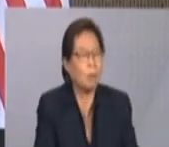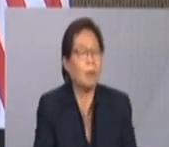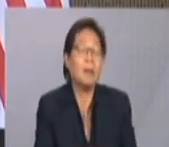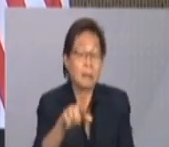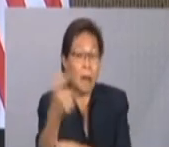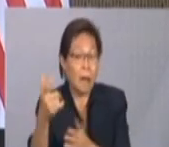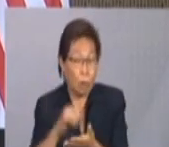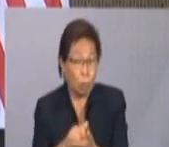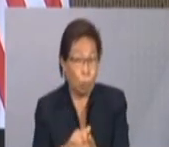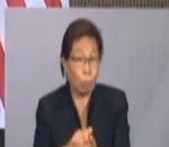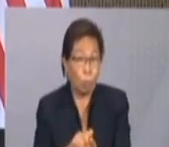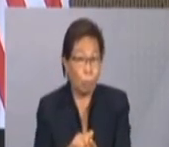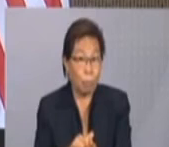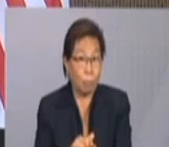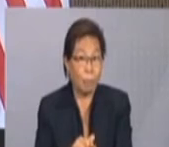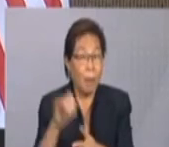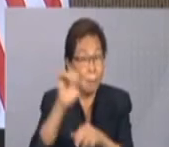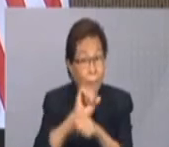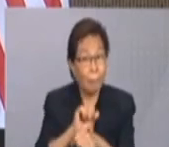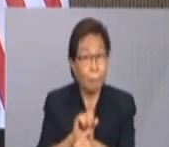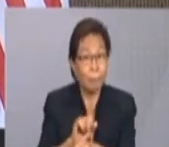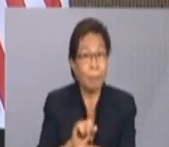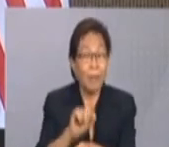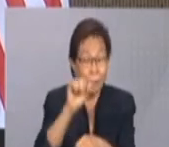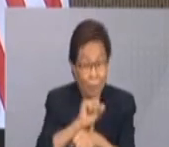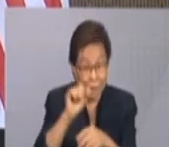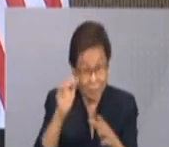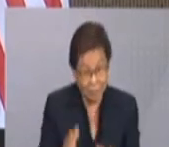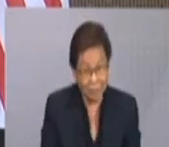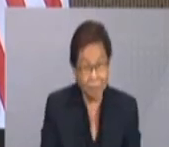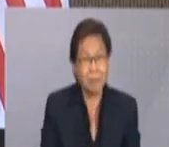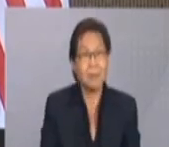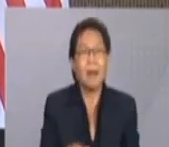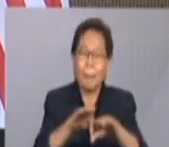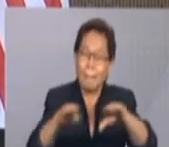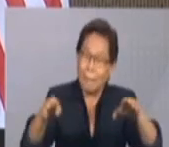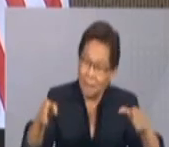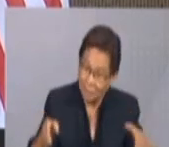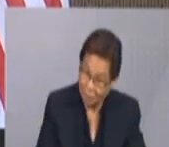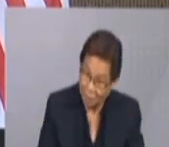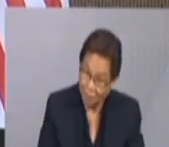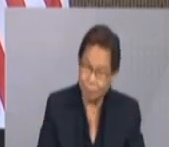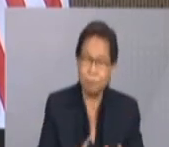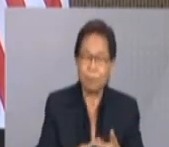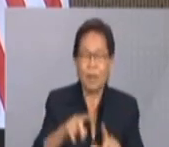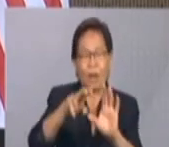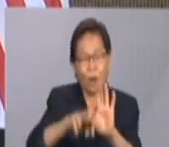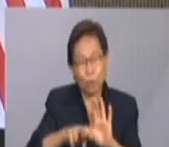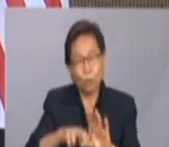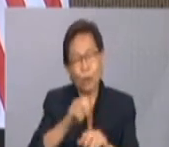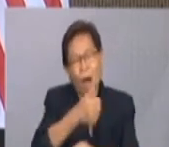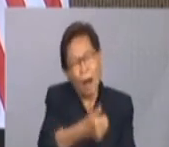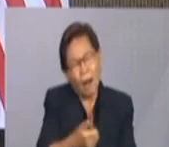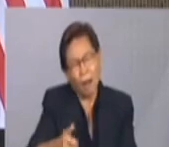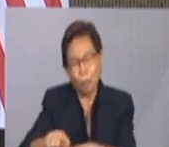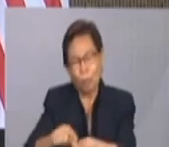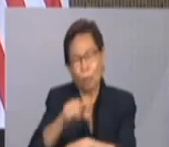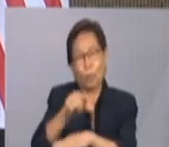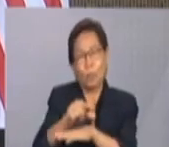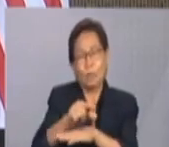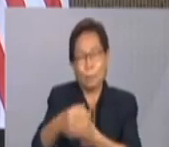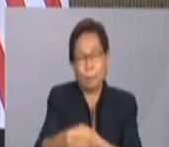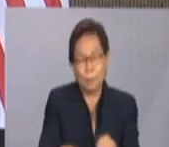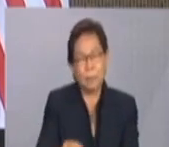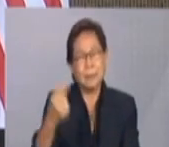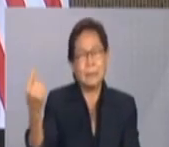Selain itu anda sebagai pekerja pastikan meja kursi dan peralatannya digunakan